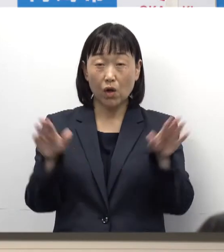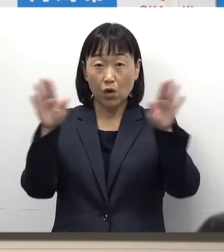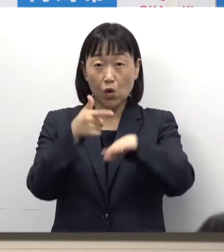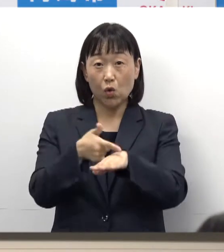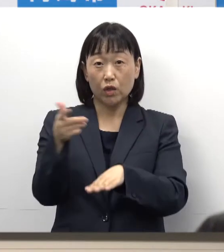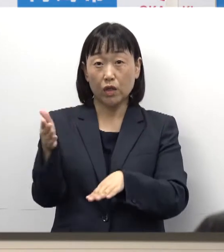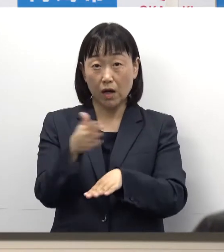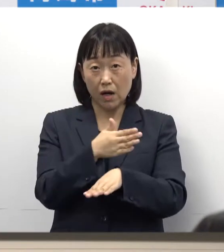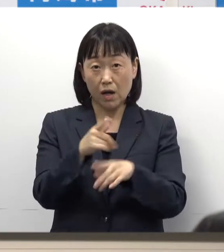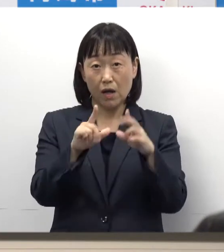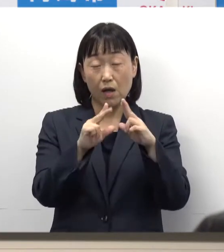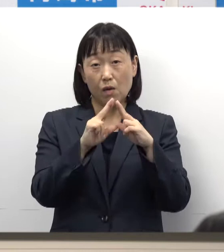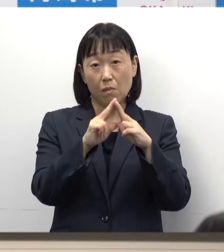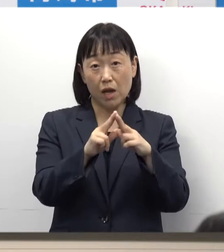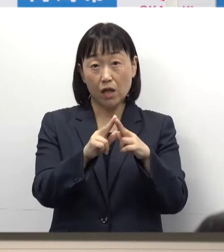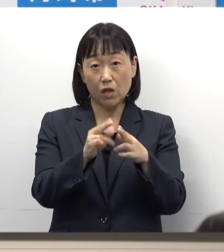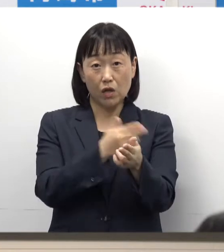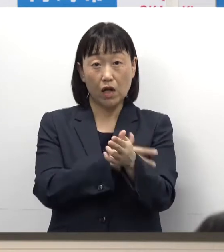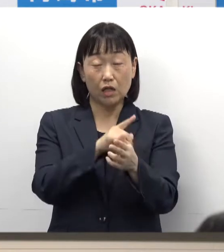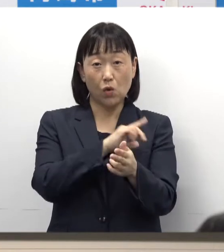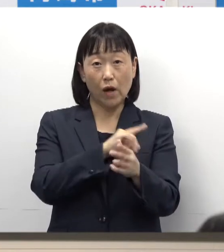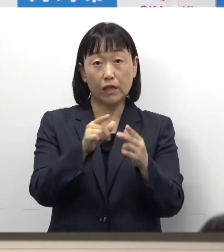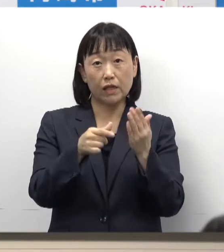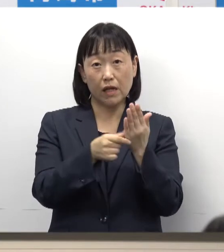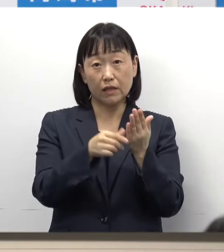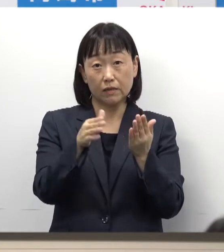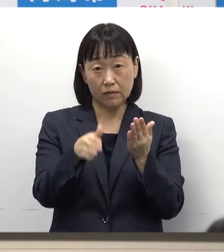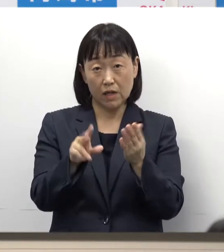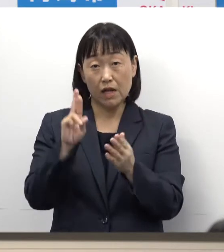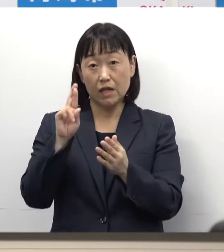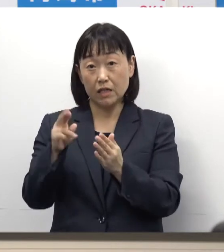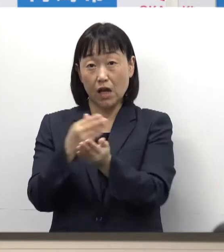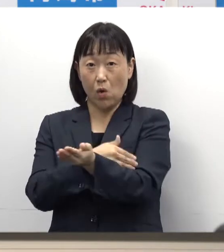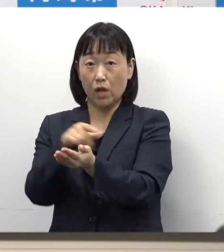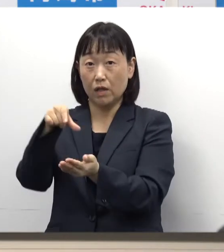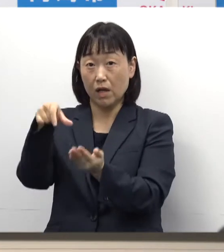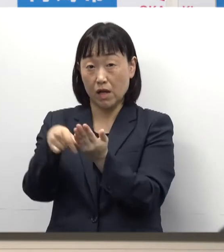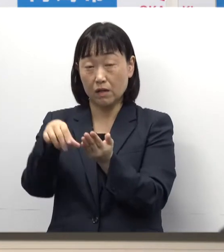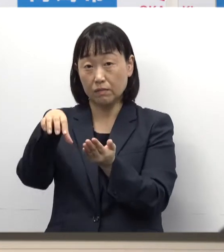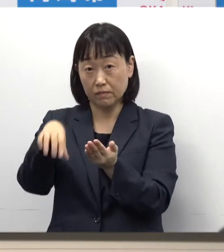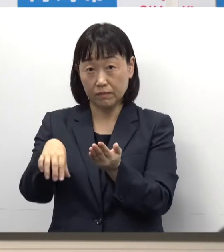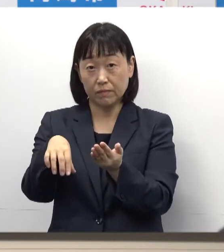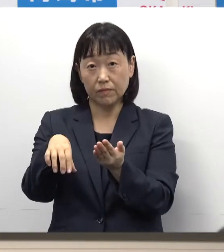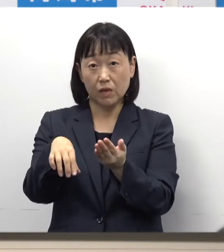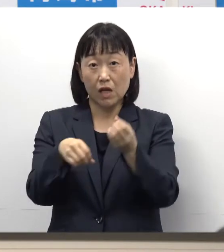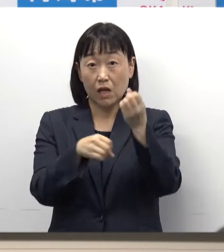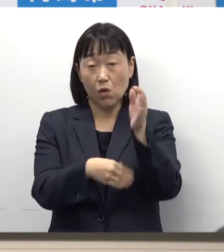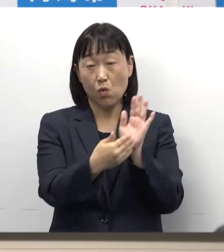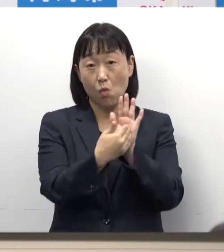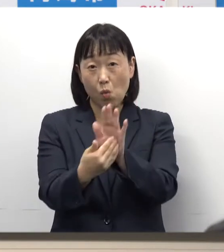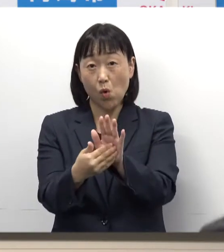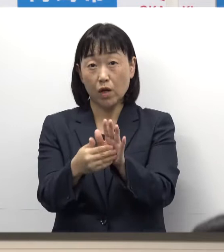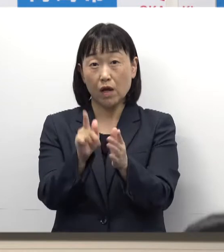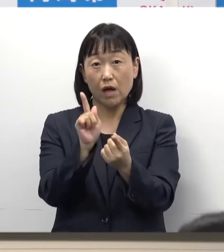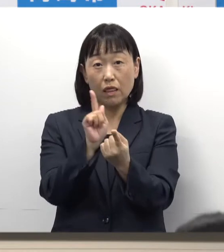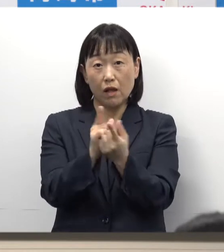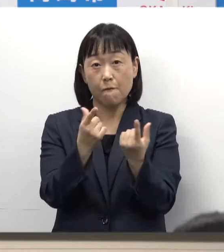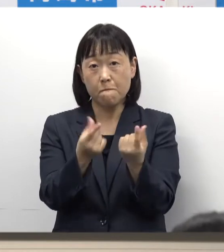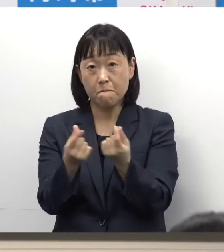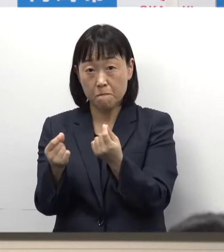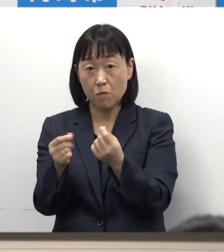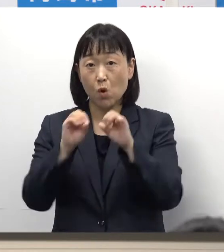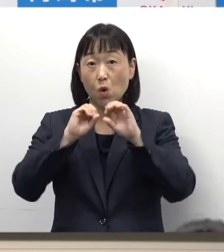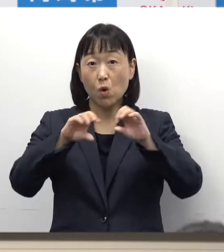名鉄東岡崎駅周辺及びjr 岡崎周辺におきまして基本的な感染防止対策の徹底についての